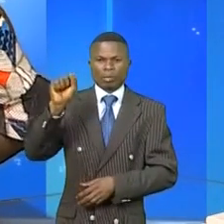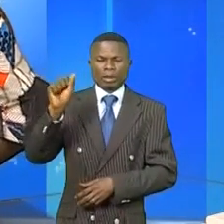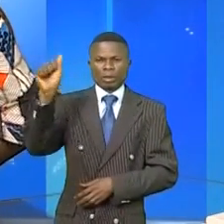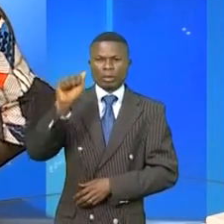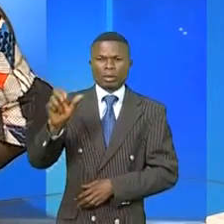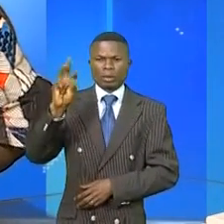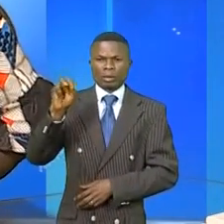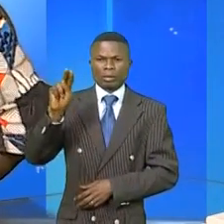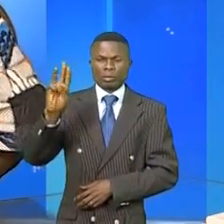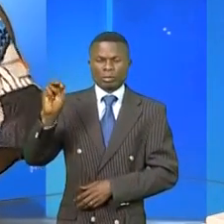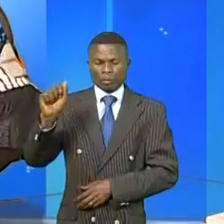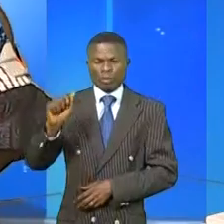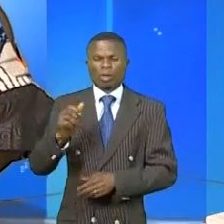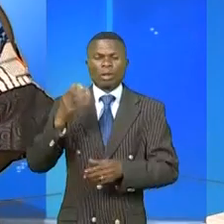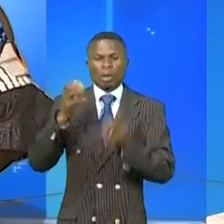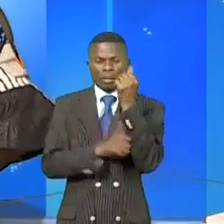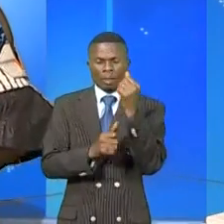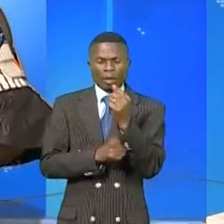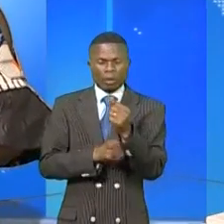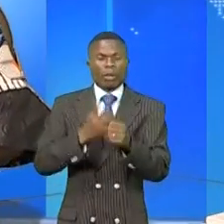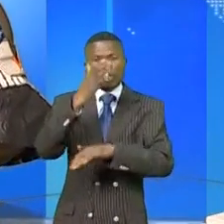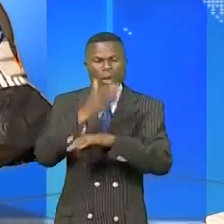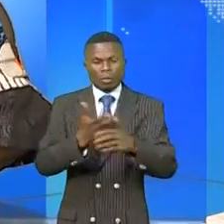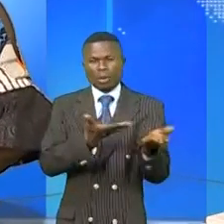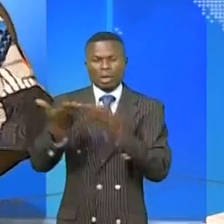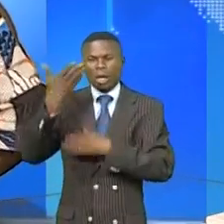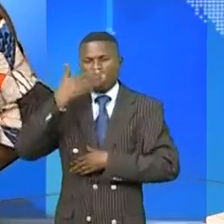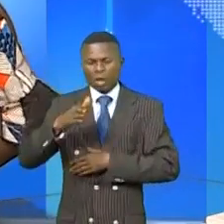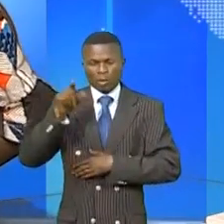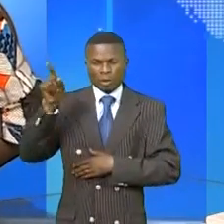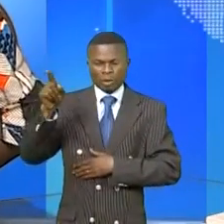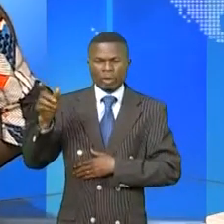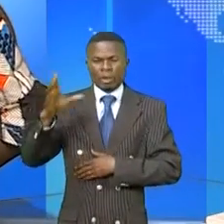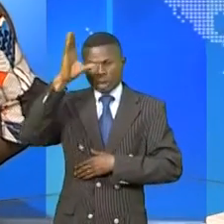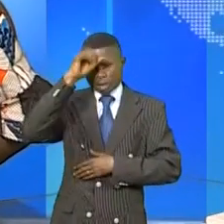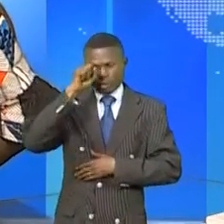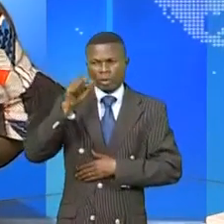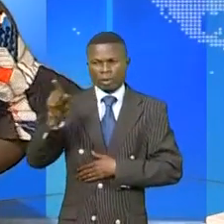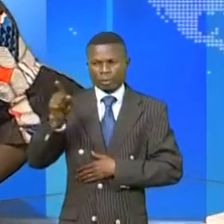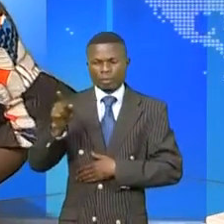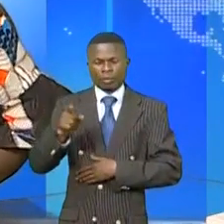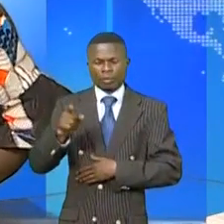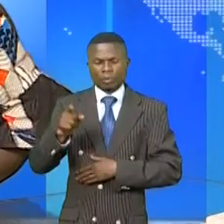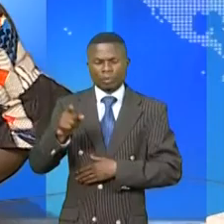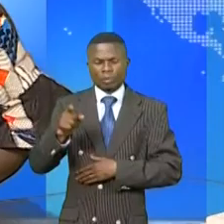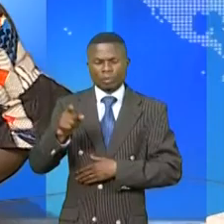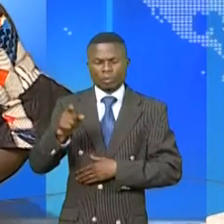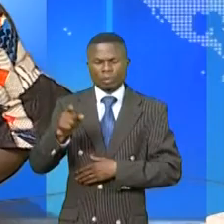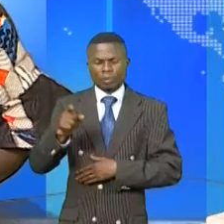Quelques accidentés internés dans les hôpitaux de Massima Nimba. Nous sommes dans les couloirs ont été assistés. Nous en